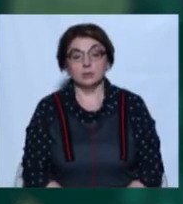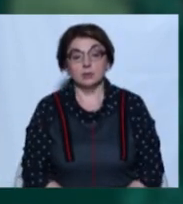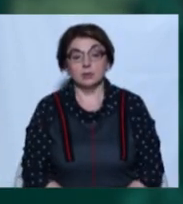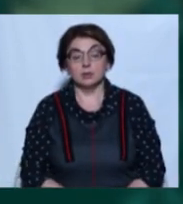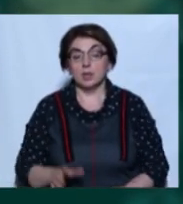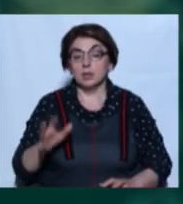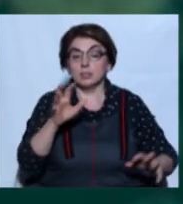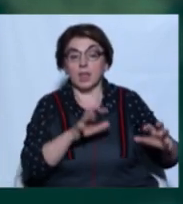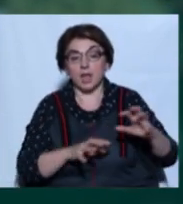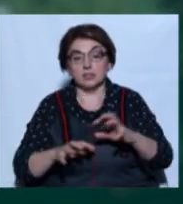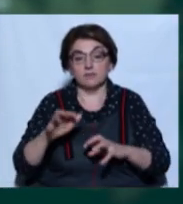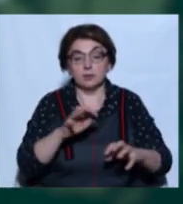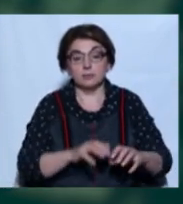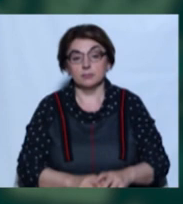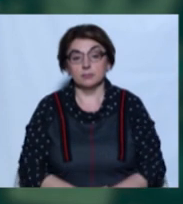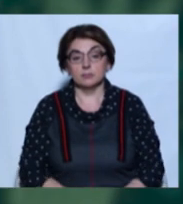დათვი,